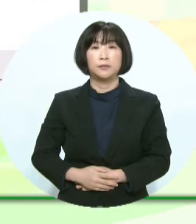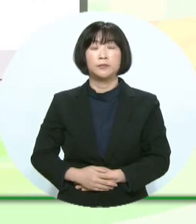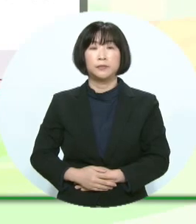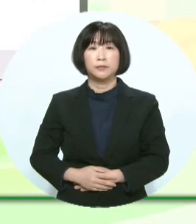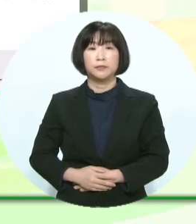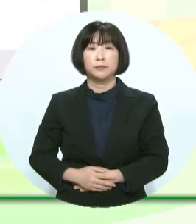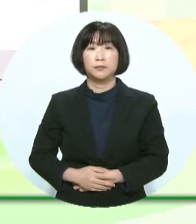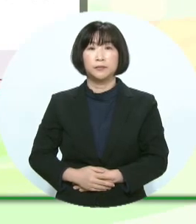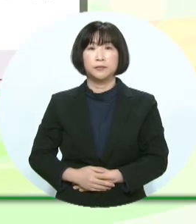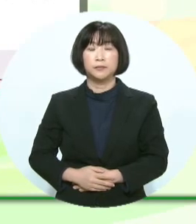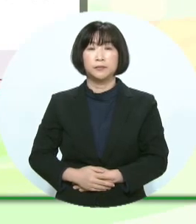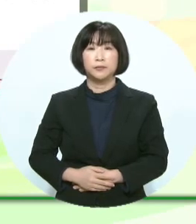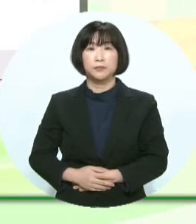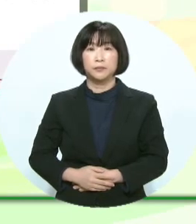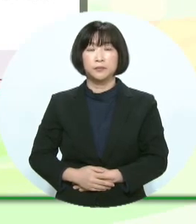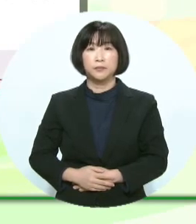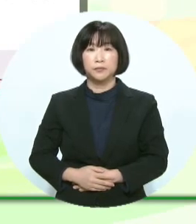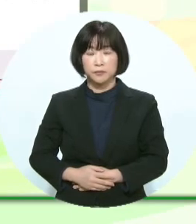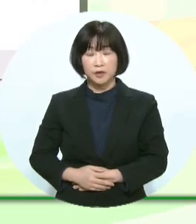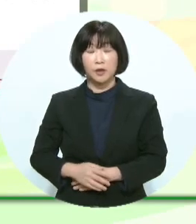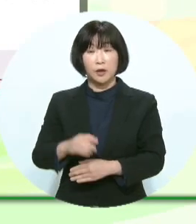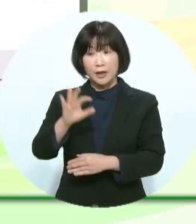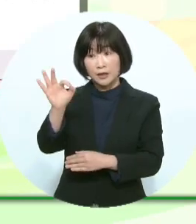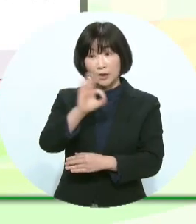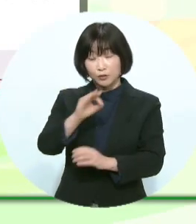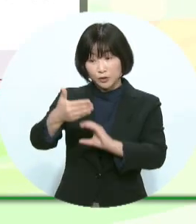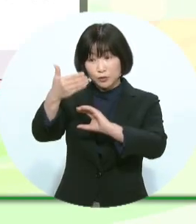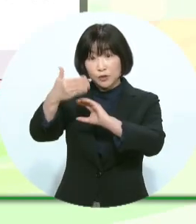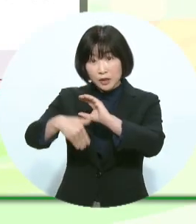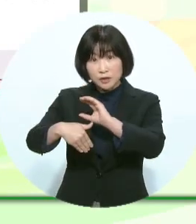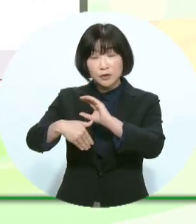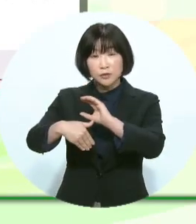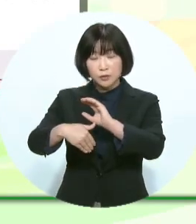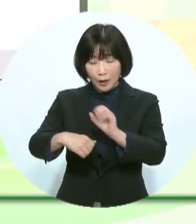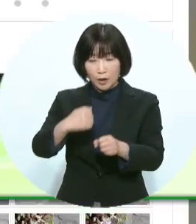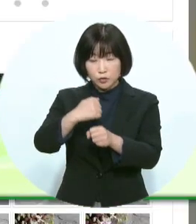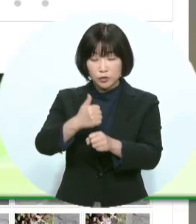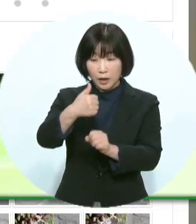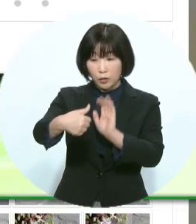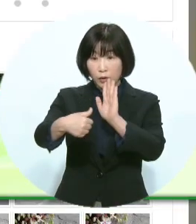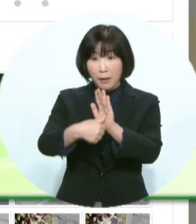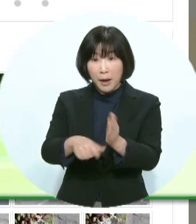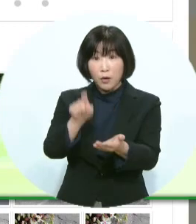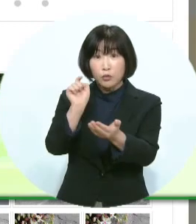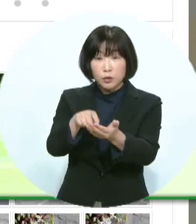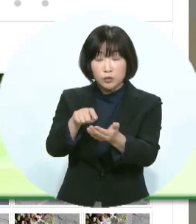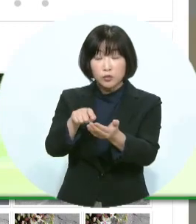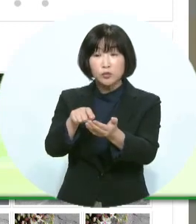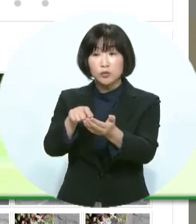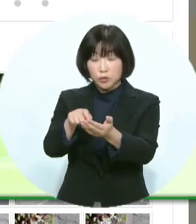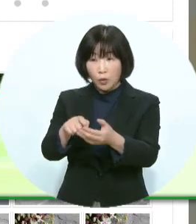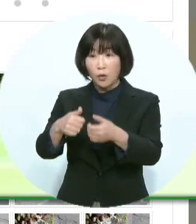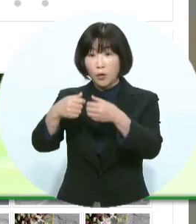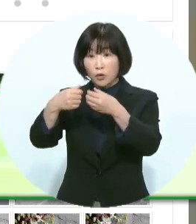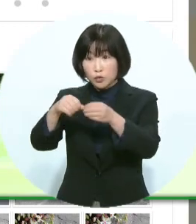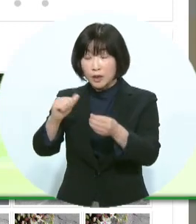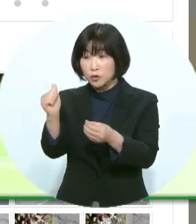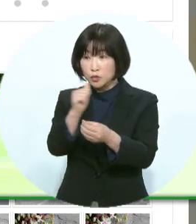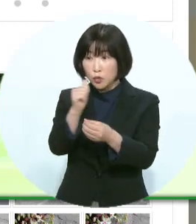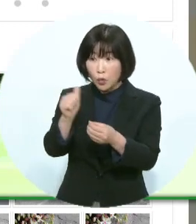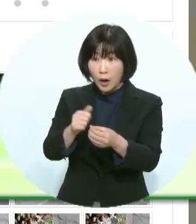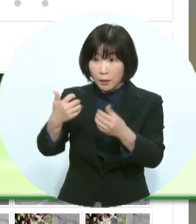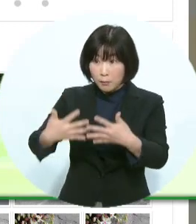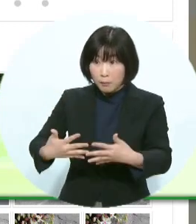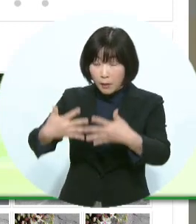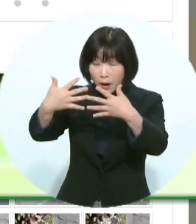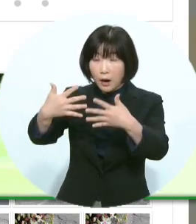作品の写真や作者の名前をクリックすると 作品の詳しい紹介やクリエ